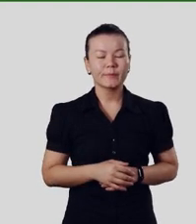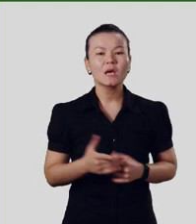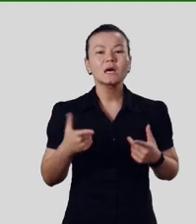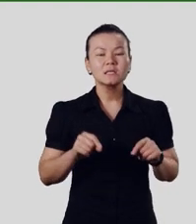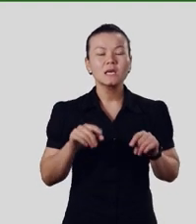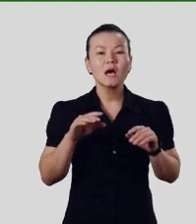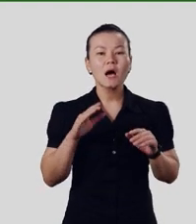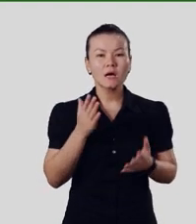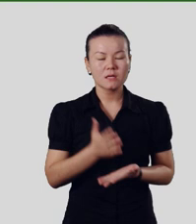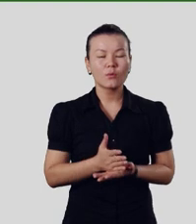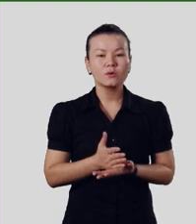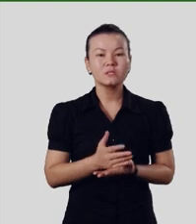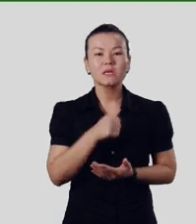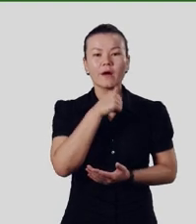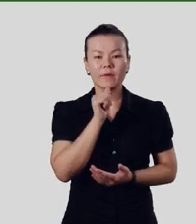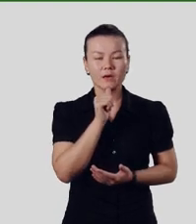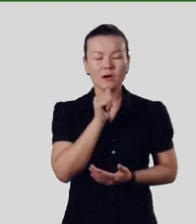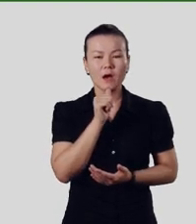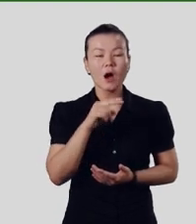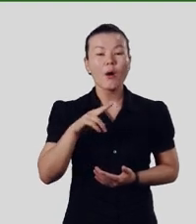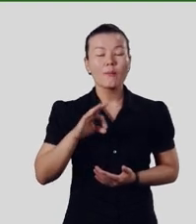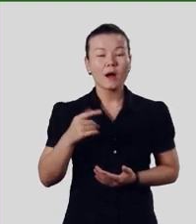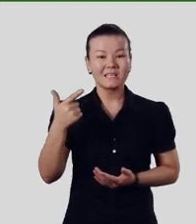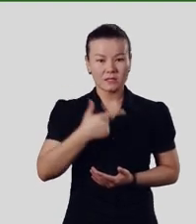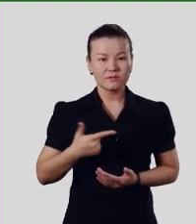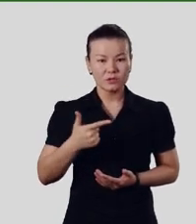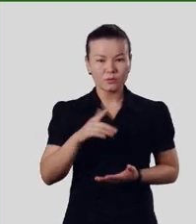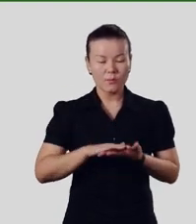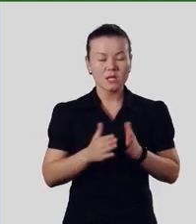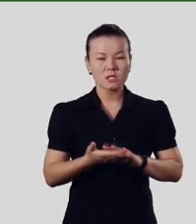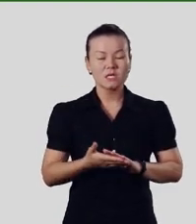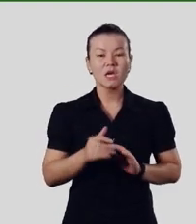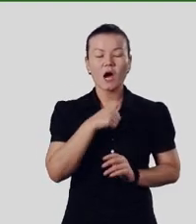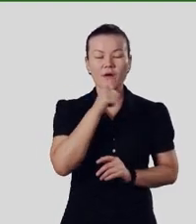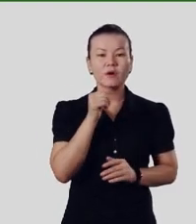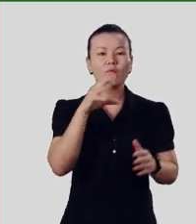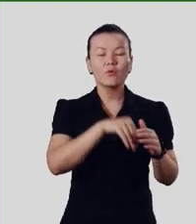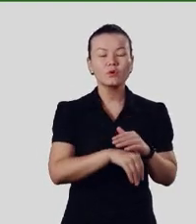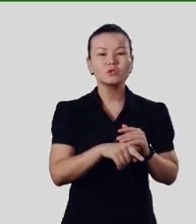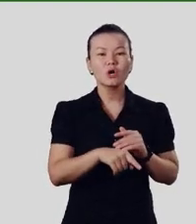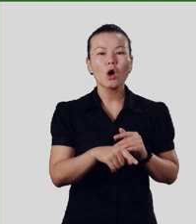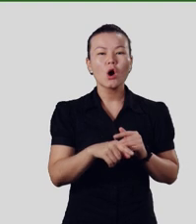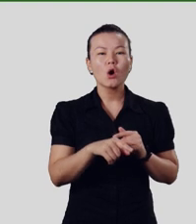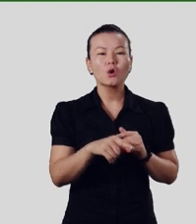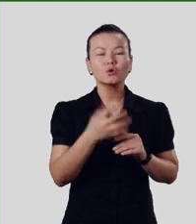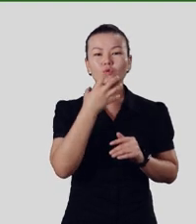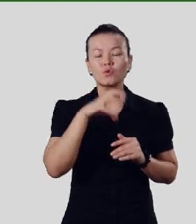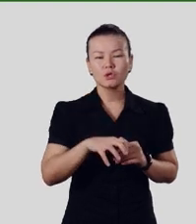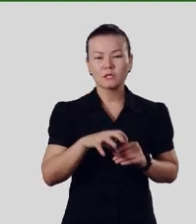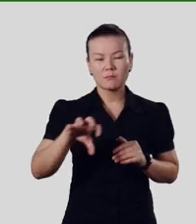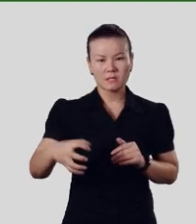Где расположена Африка? По географическому положению Африка входит в группу южных